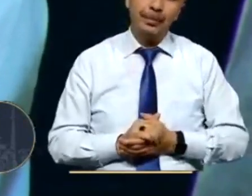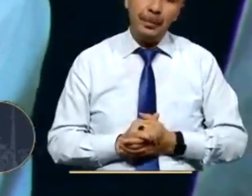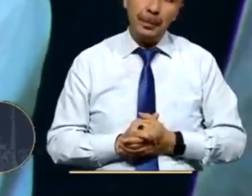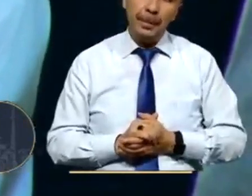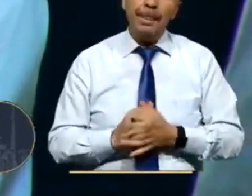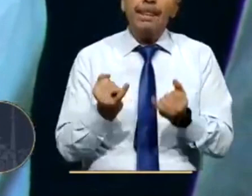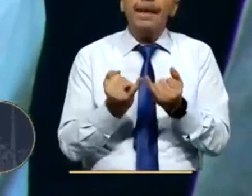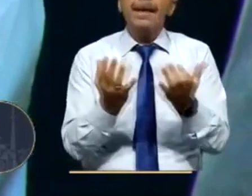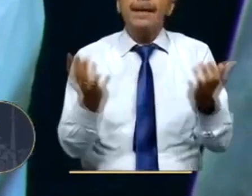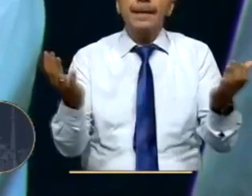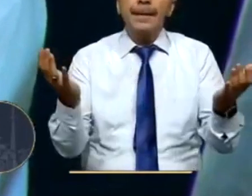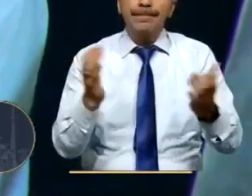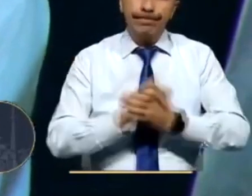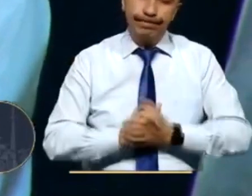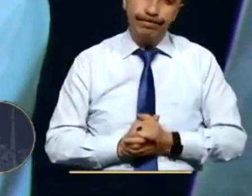Kardeşlerim,